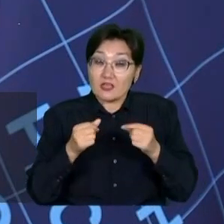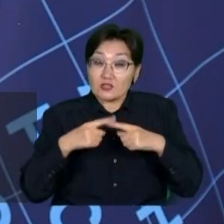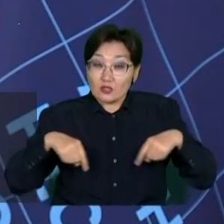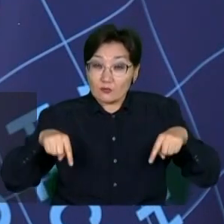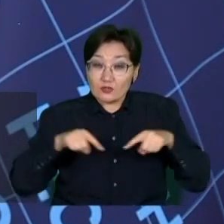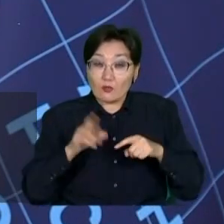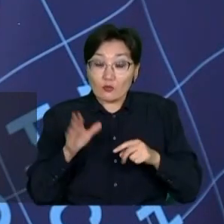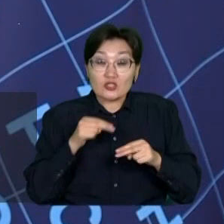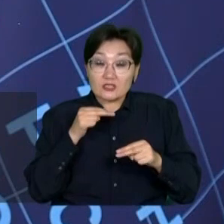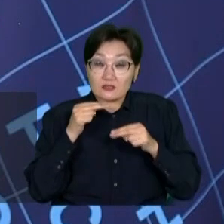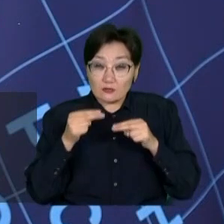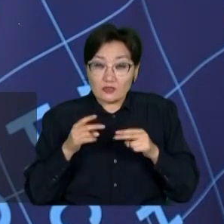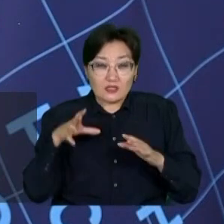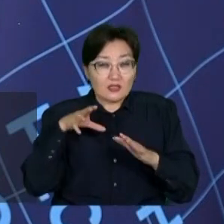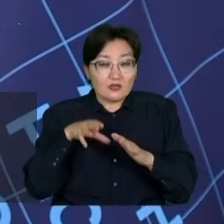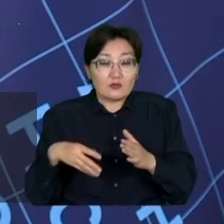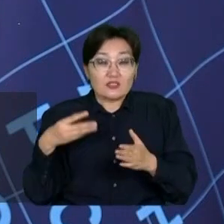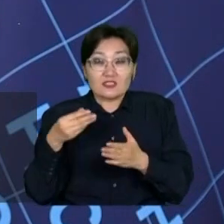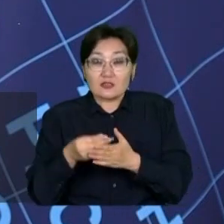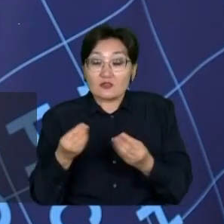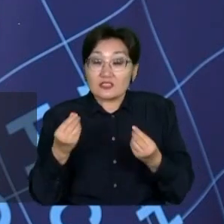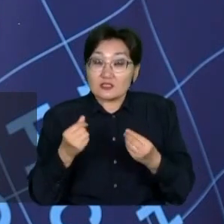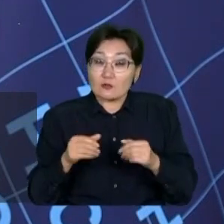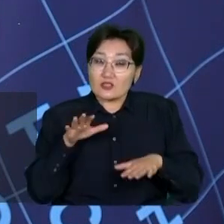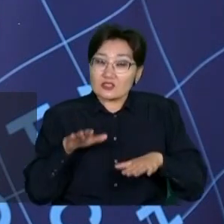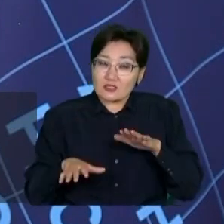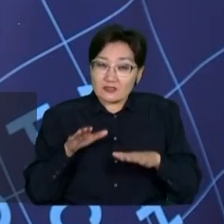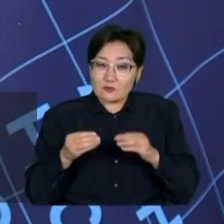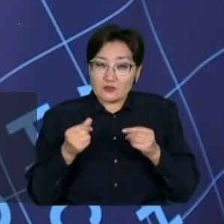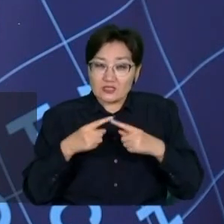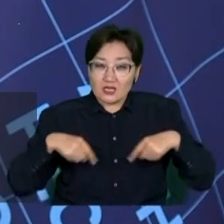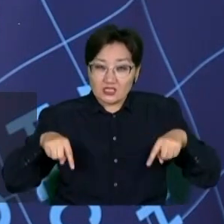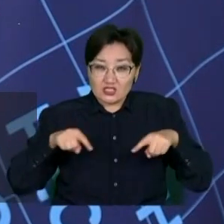Будьте бдительны и не вкладывайте свои накопления в сомнительные финансовые организации.